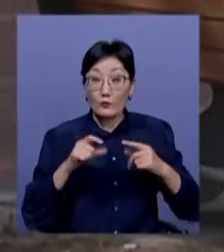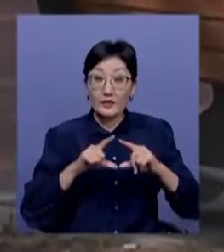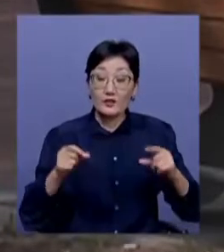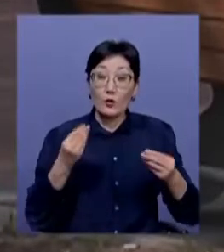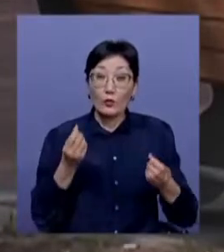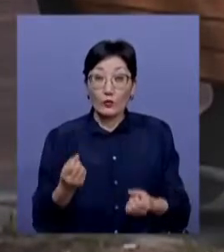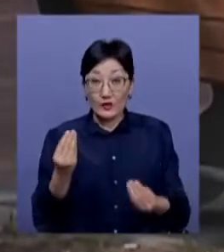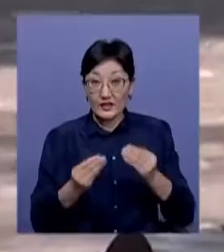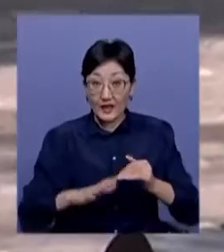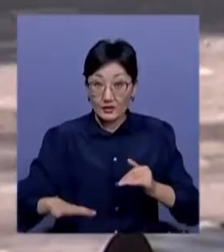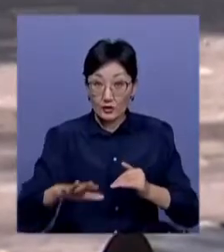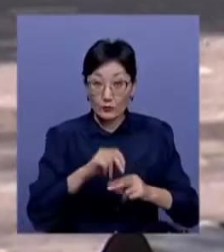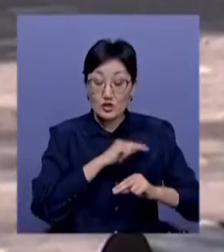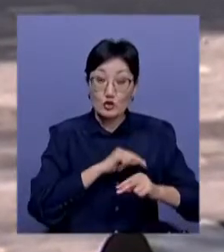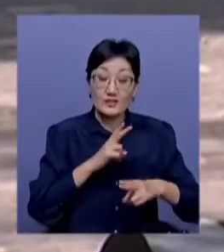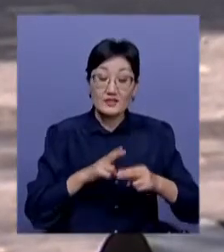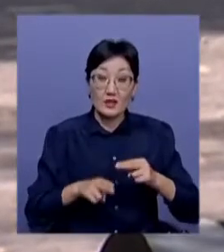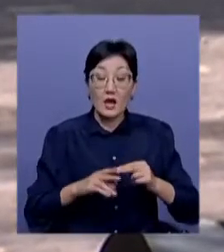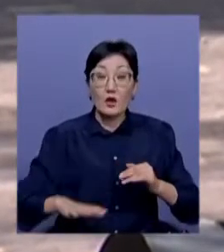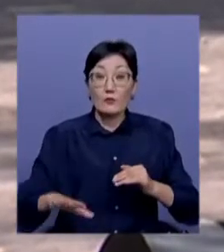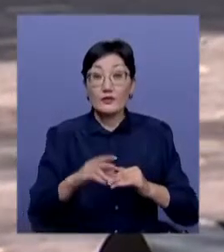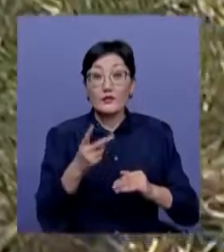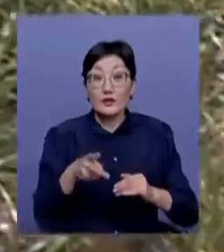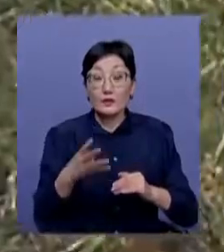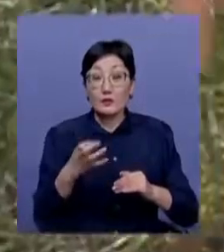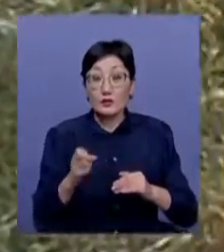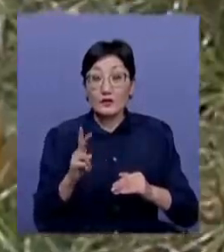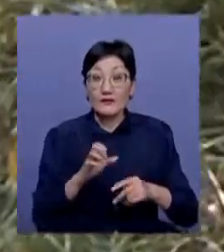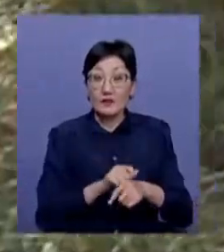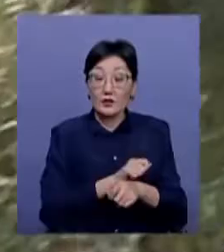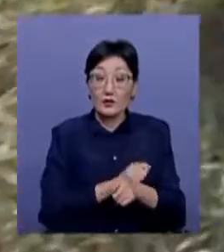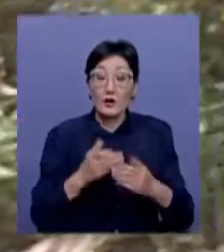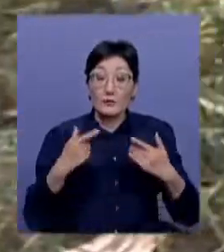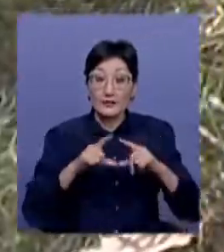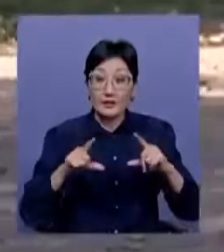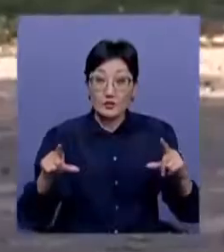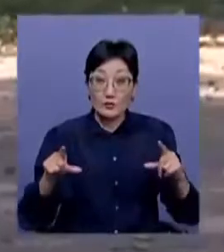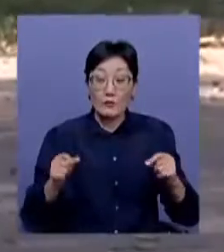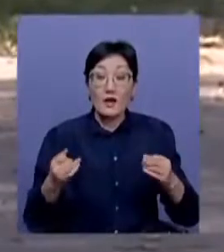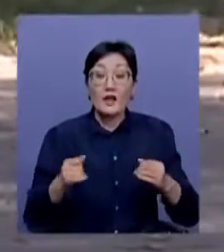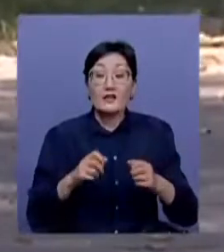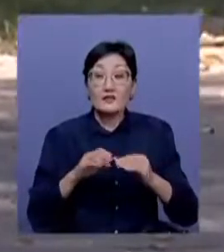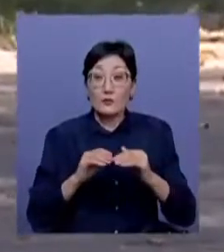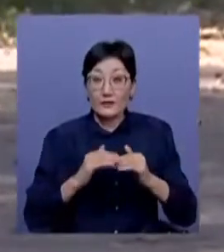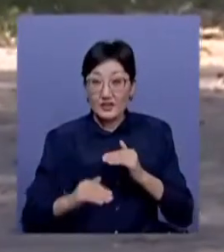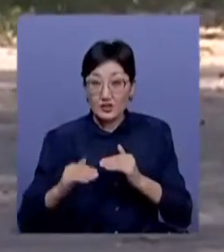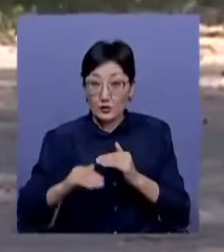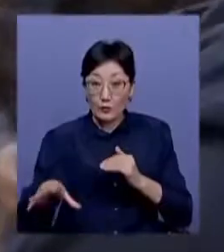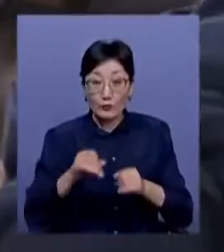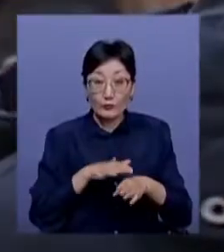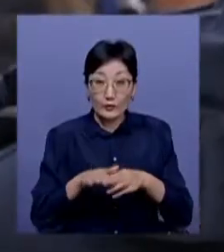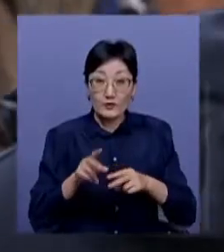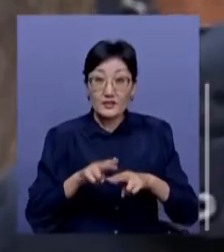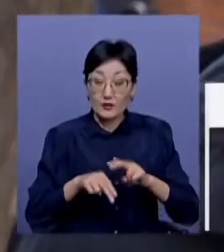ойын алаңы. Бүгінде мұндағы жұмыстар аяқталған. Аумағы 2400 шаршы метр болатын саябақта зенке жамылғы мен асфальт төселген.